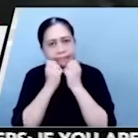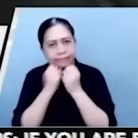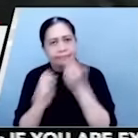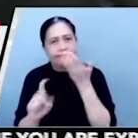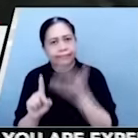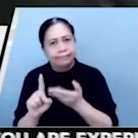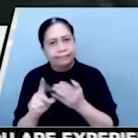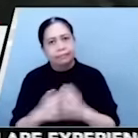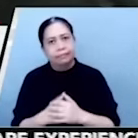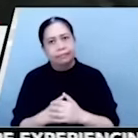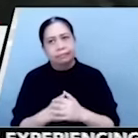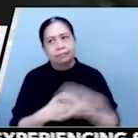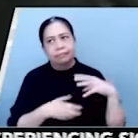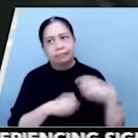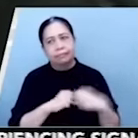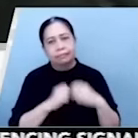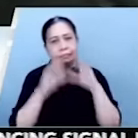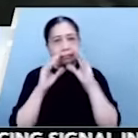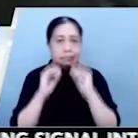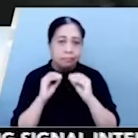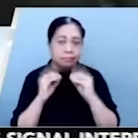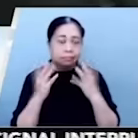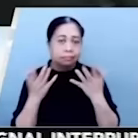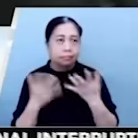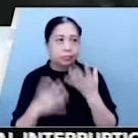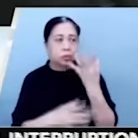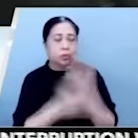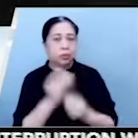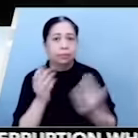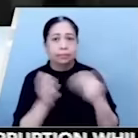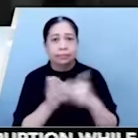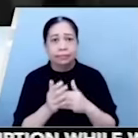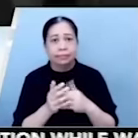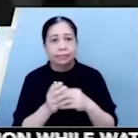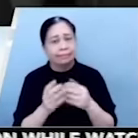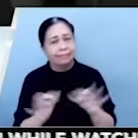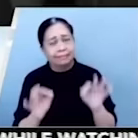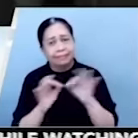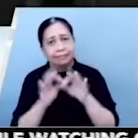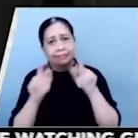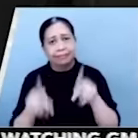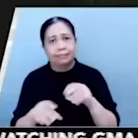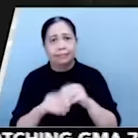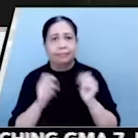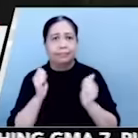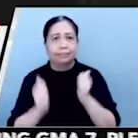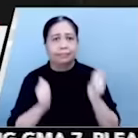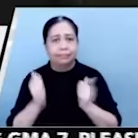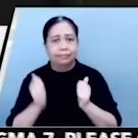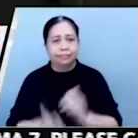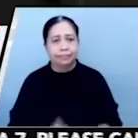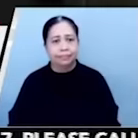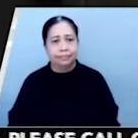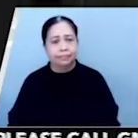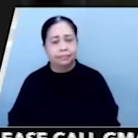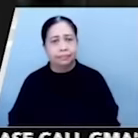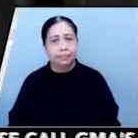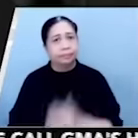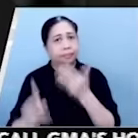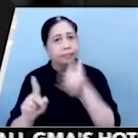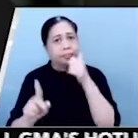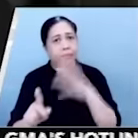nakakalungkot na nawalan tayo ng isang haligi na naman ng industriya. She's a woman and an